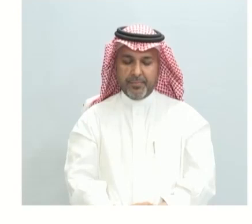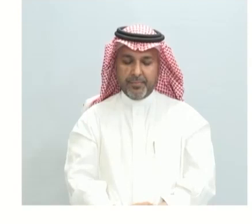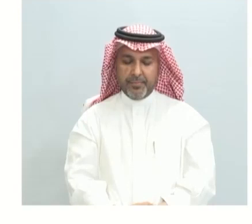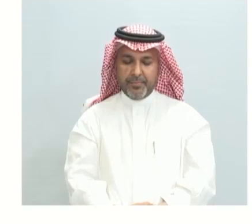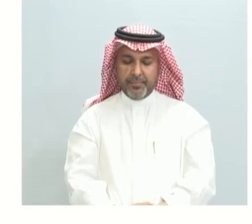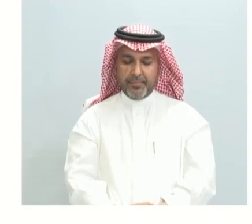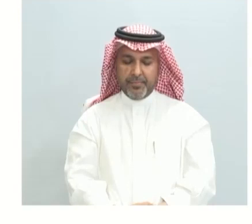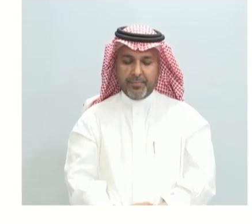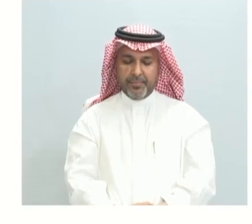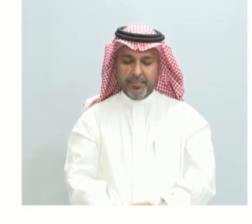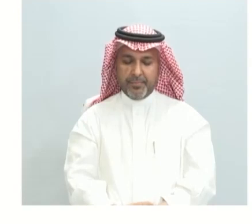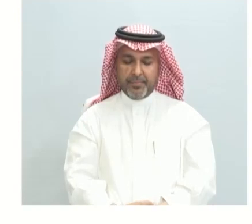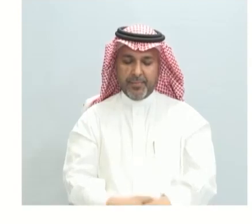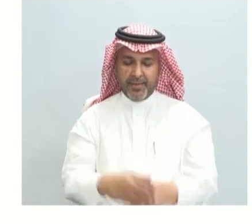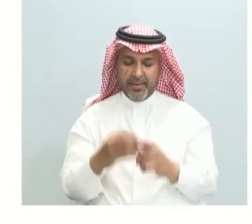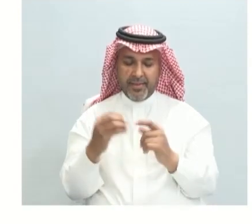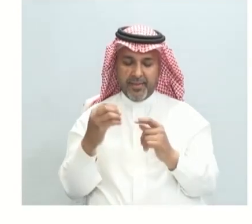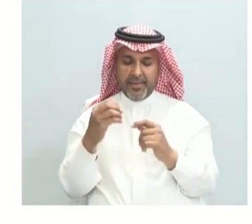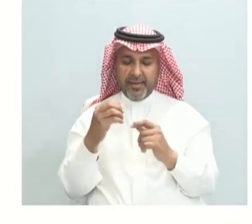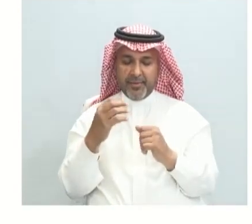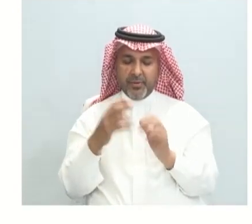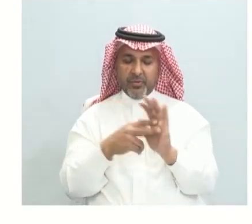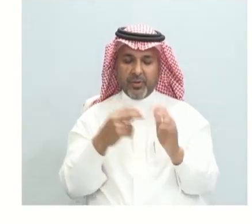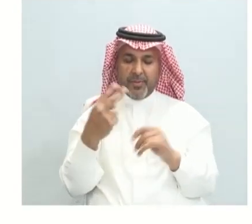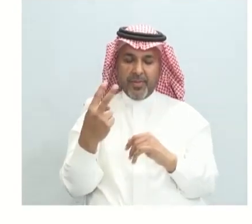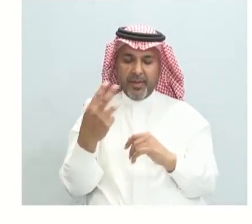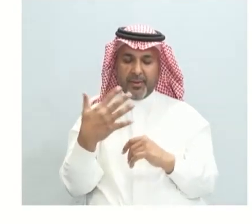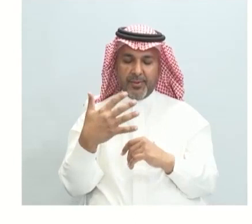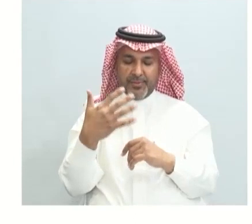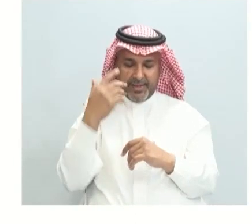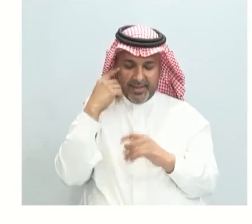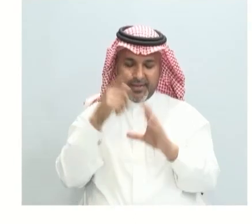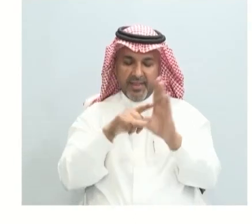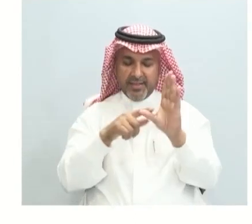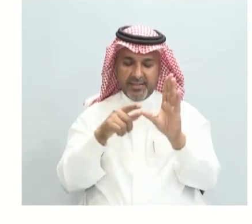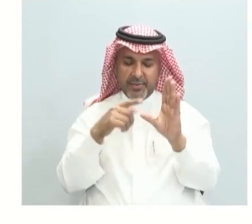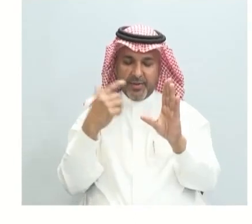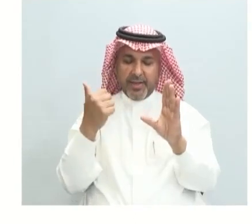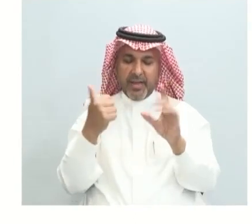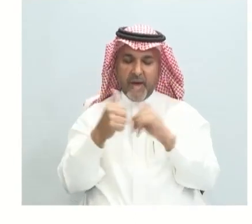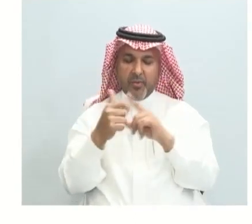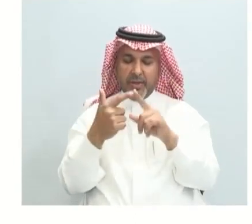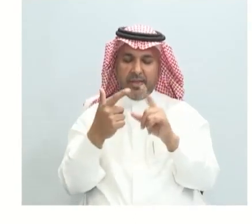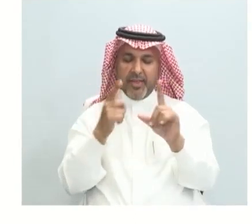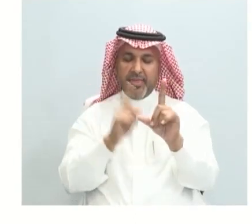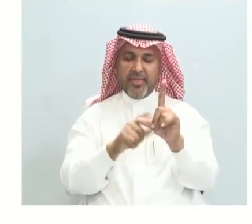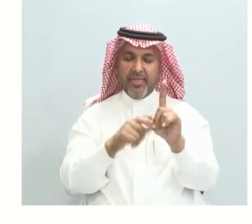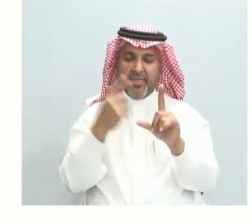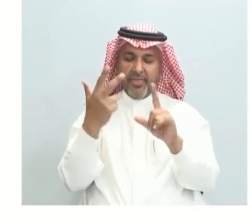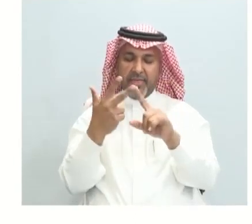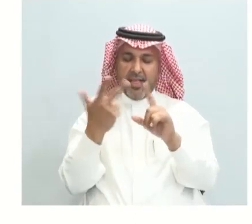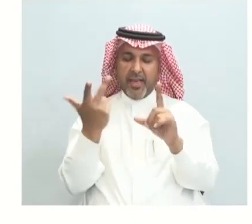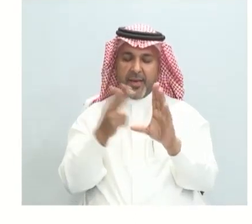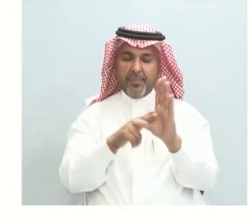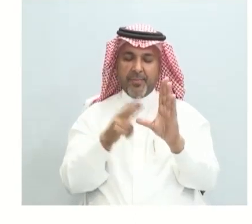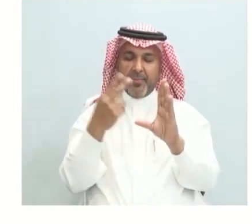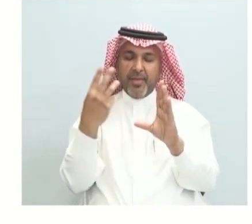الناتج 52 درجه بهذه الصوره وبالتالي كذا نكون احنا اوجدنا حل هذا المثلث